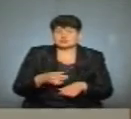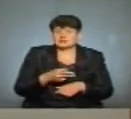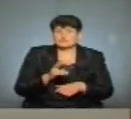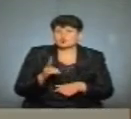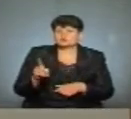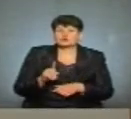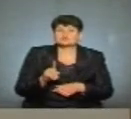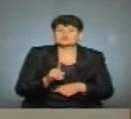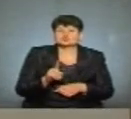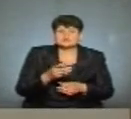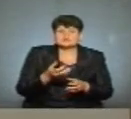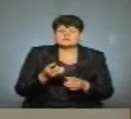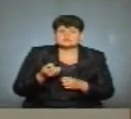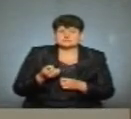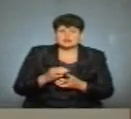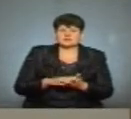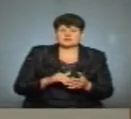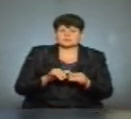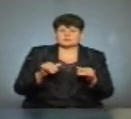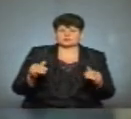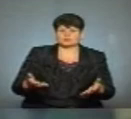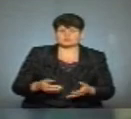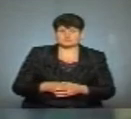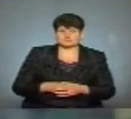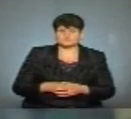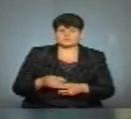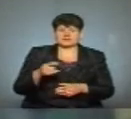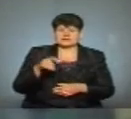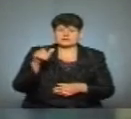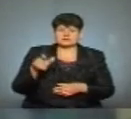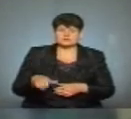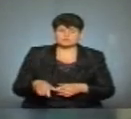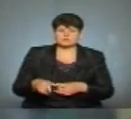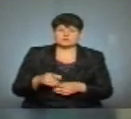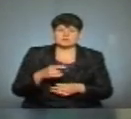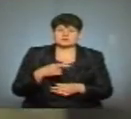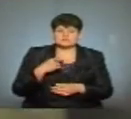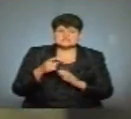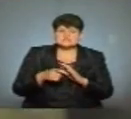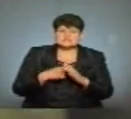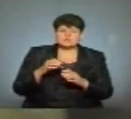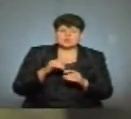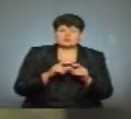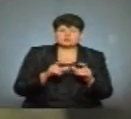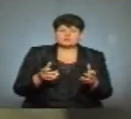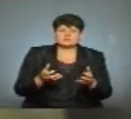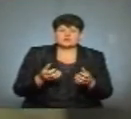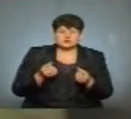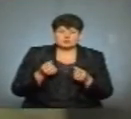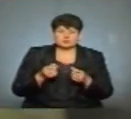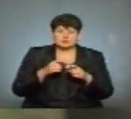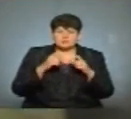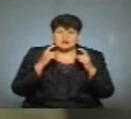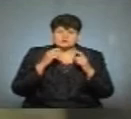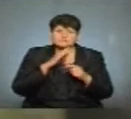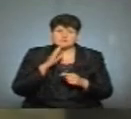хтось щось там набереться і далі воно буде розноситись. Тернополянка Ольга Оберлейтнер дізналась про пункти прийому масок і рукавиць від